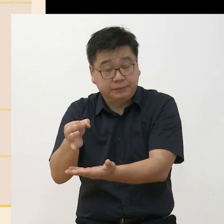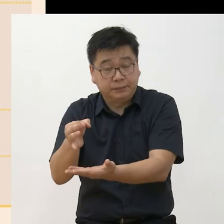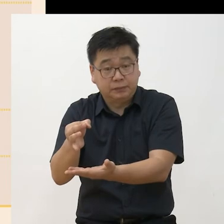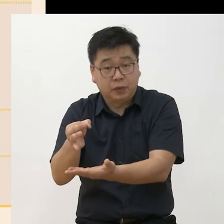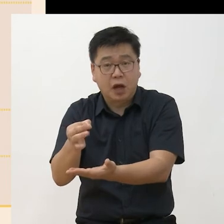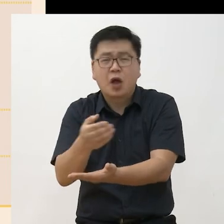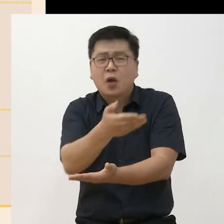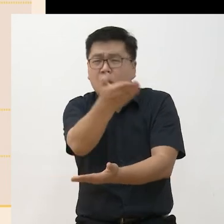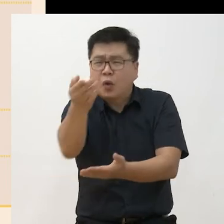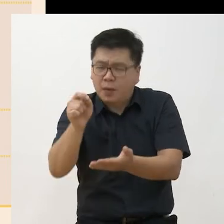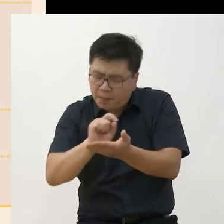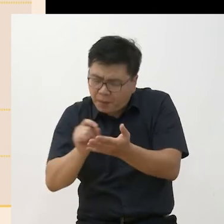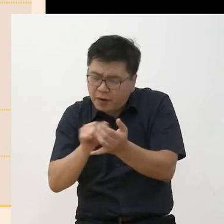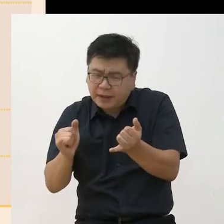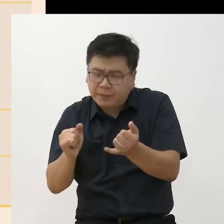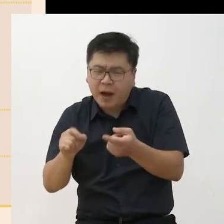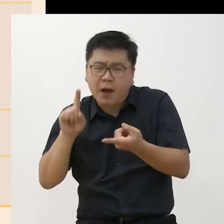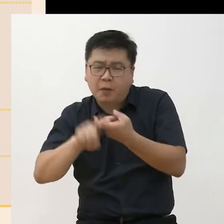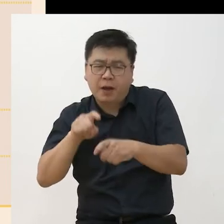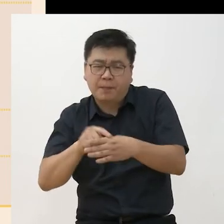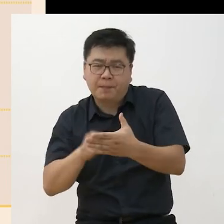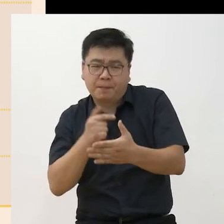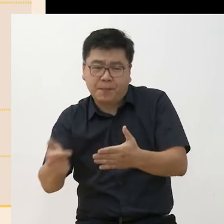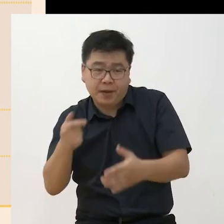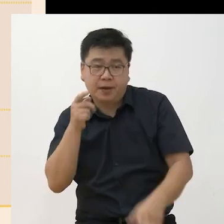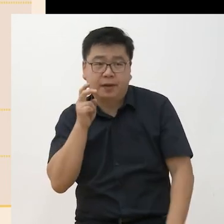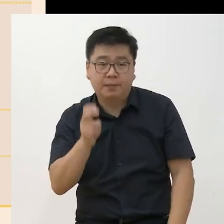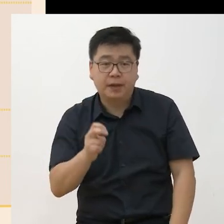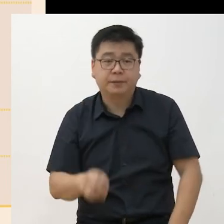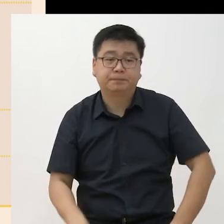작가분들께서는 가장 많은 관심을 갖고 계시는 그런 사업이라고 생각이 되는데요.